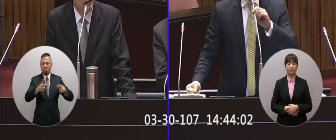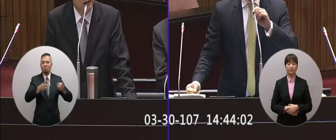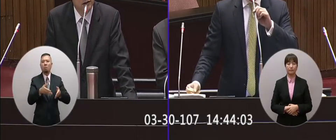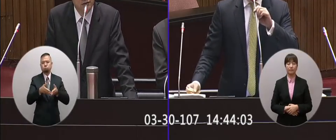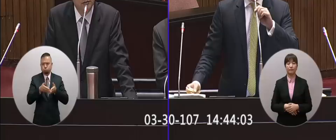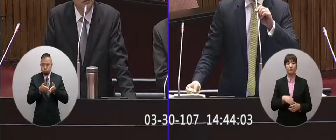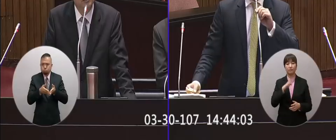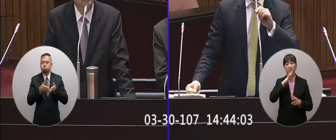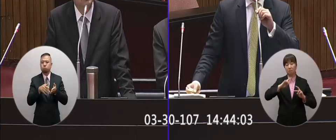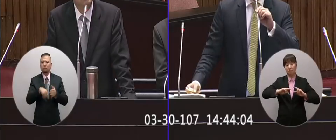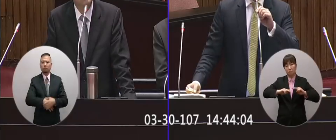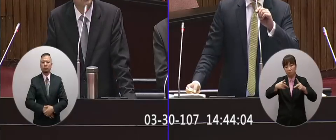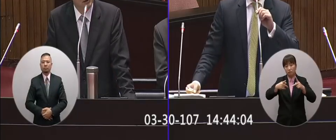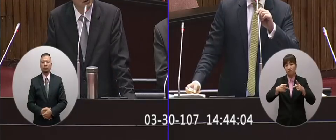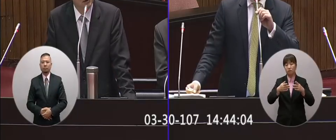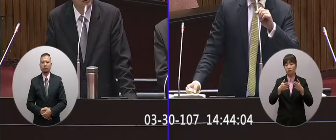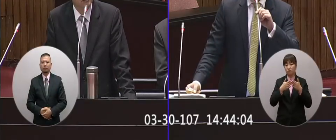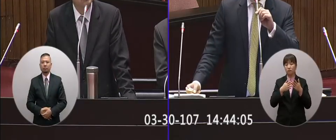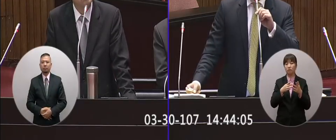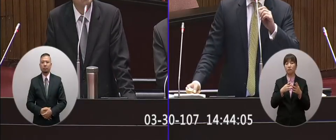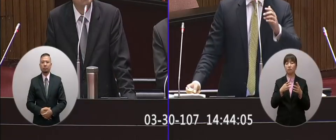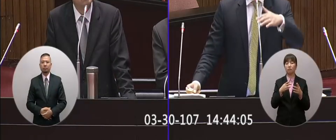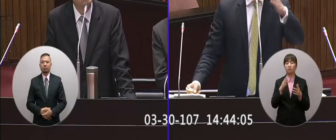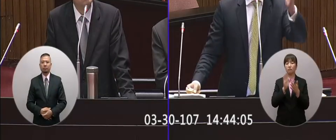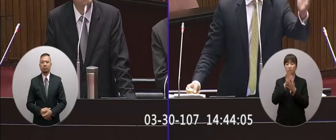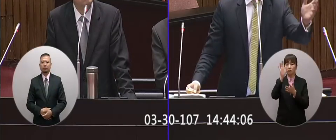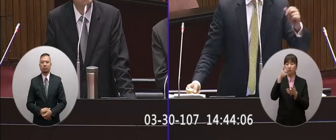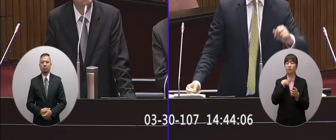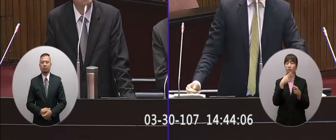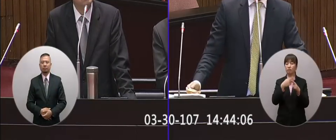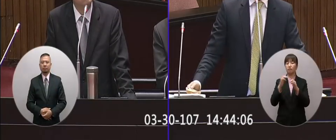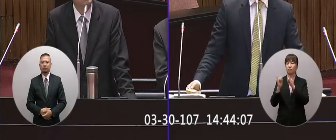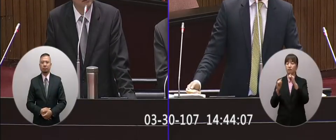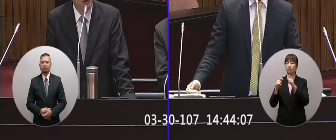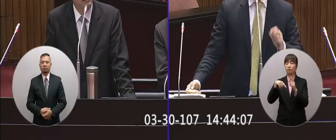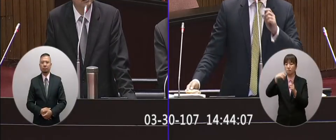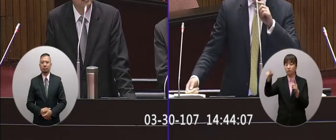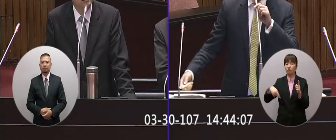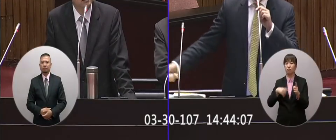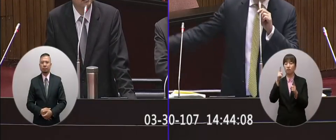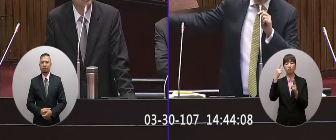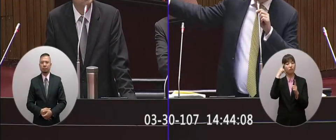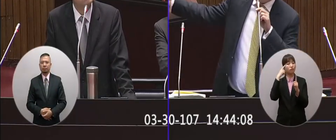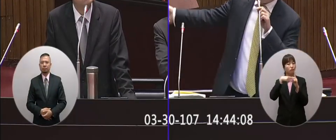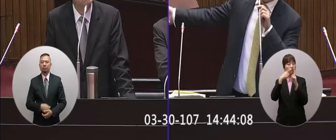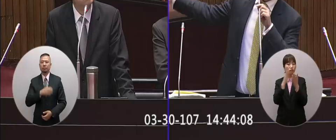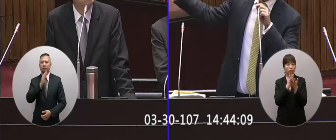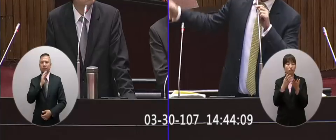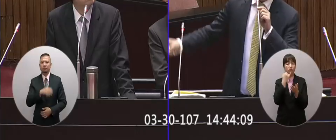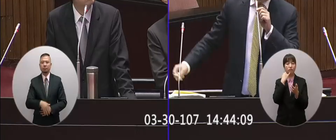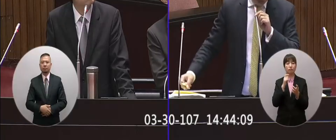让我 是不是只有改进之处哈、哦、我们可能未来我相信社会大众都有一把尺了哈、 哦、是